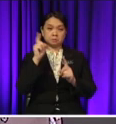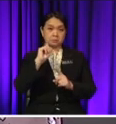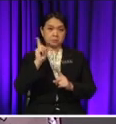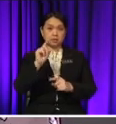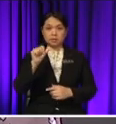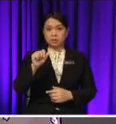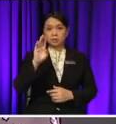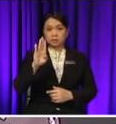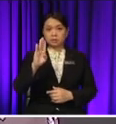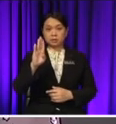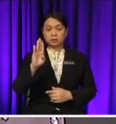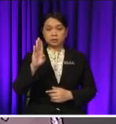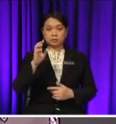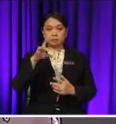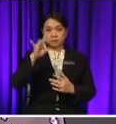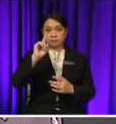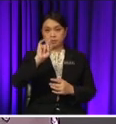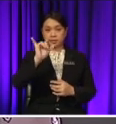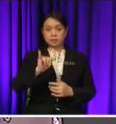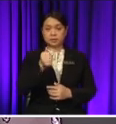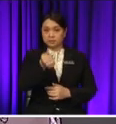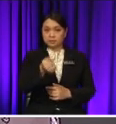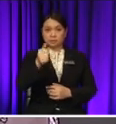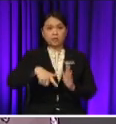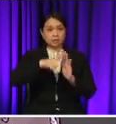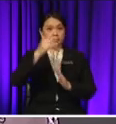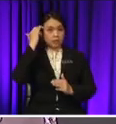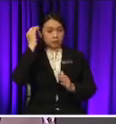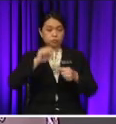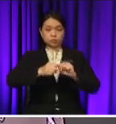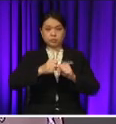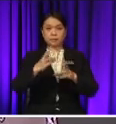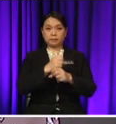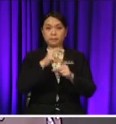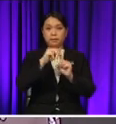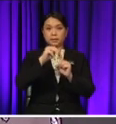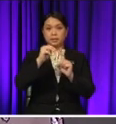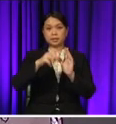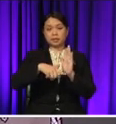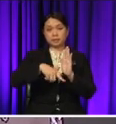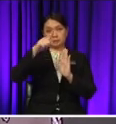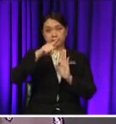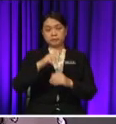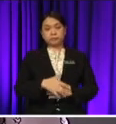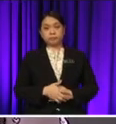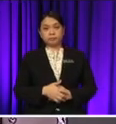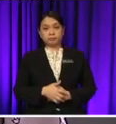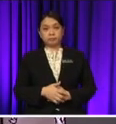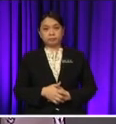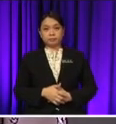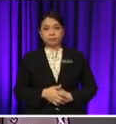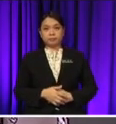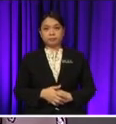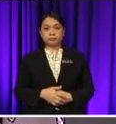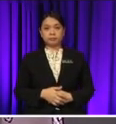Bi pilih yang paling kita tahu supaya kita dapat maka yang maksimum jadi yang kurang tahu tuh kita buat